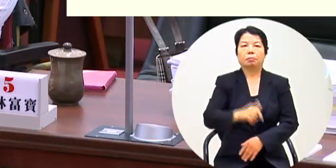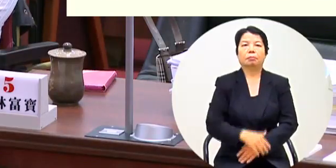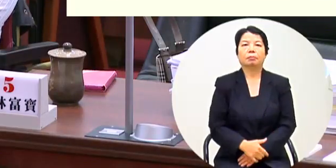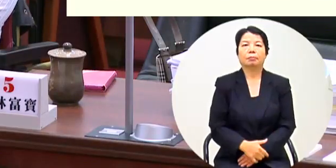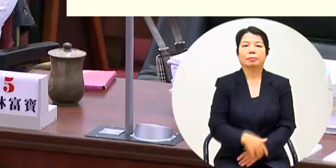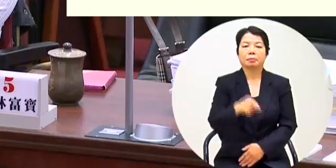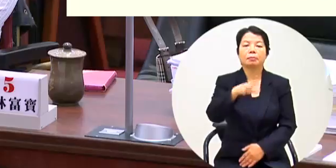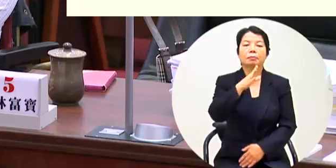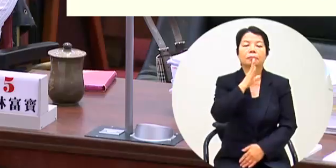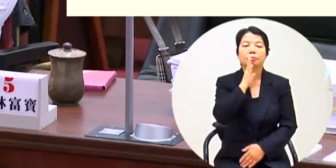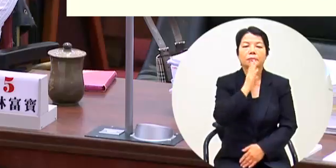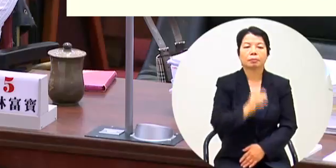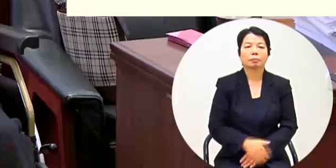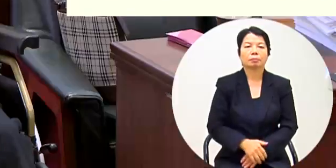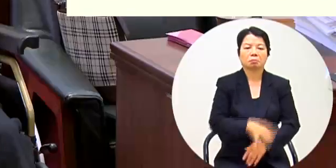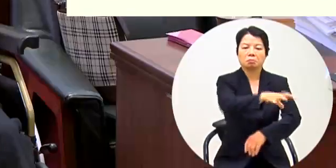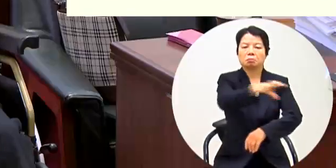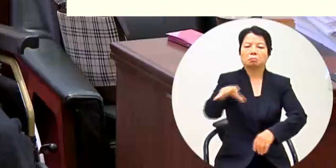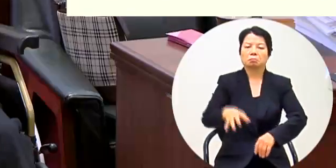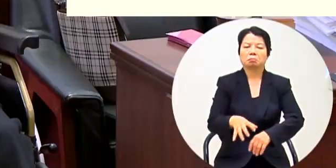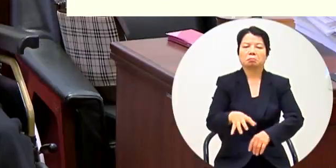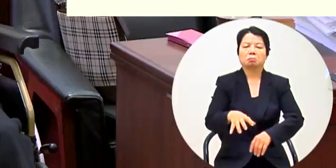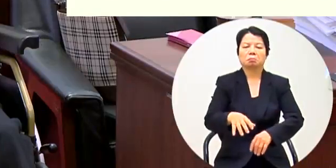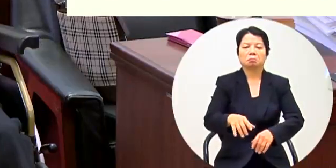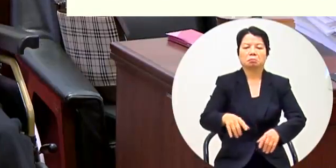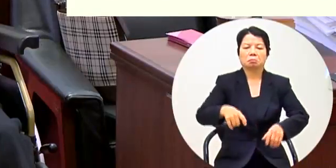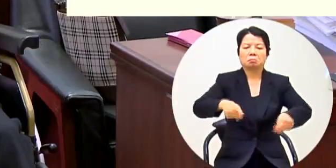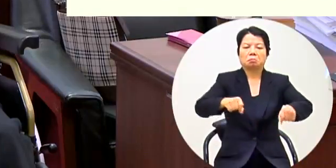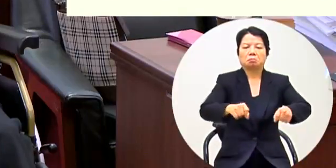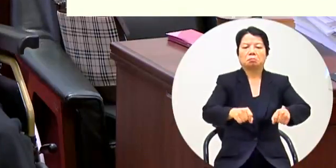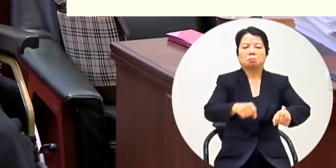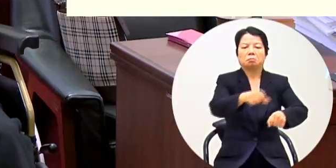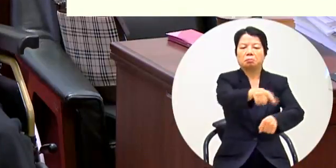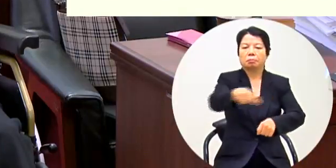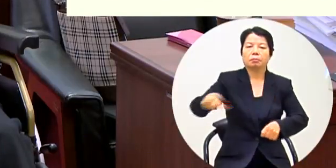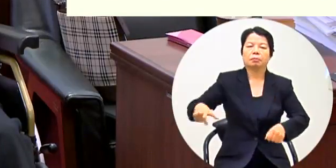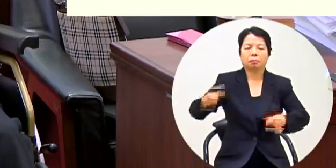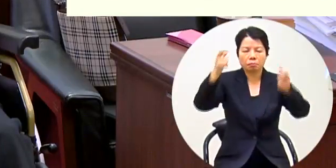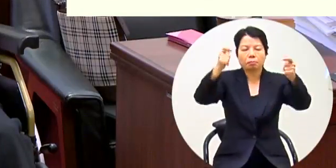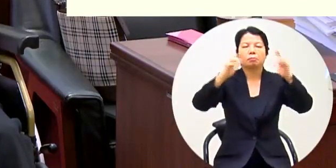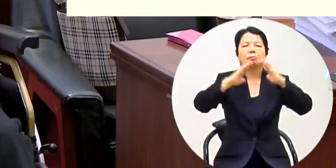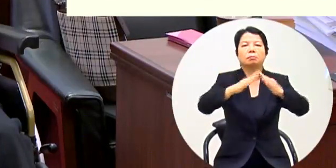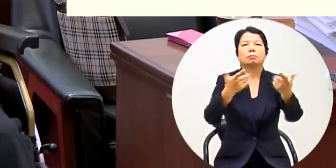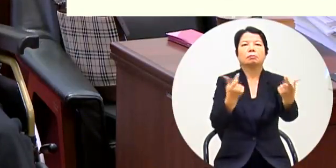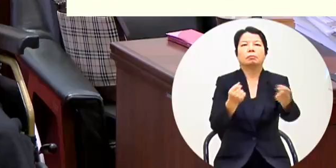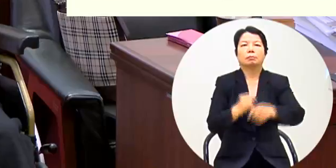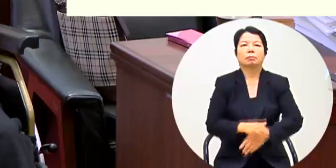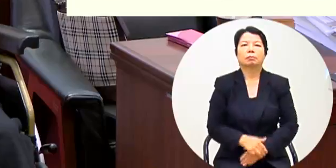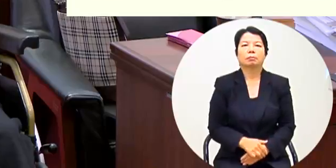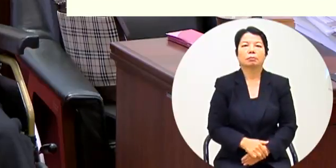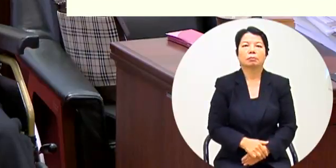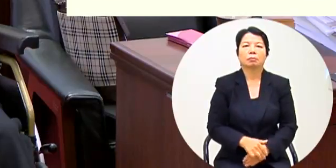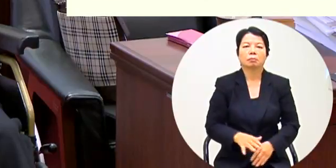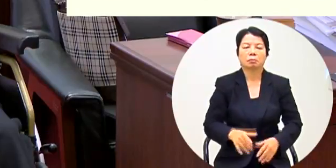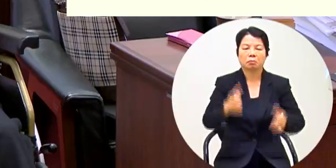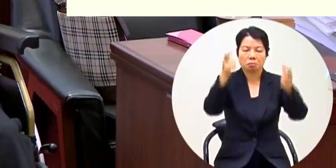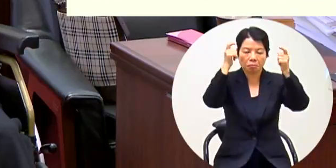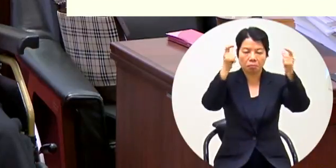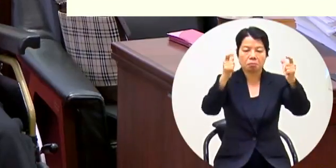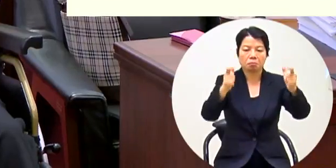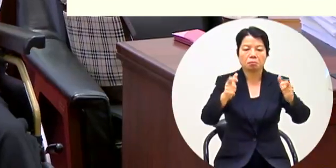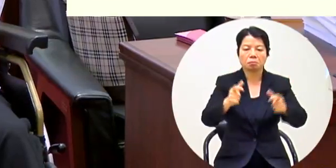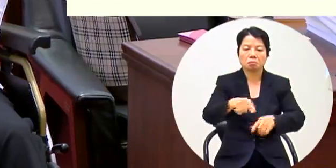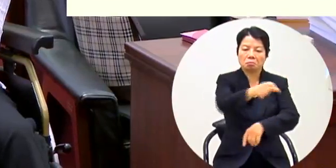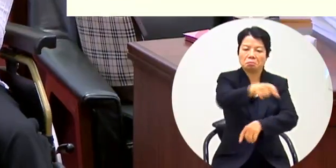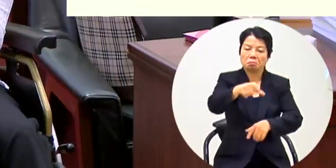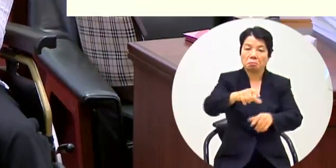都有的现象。我们高雄市也是这样，那尤其我们高雄市机车量又特多，所以我们几乎人行道呢都